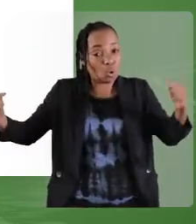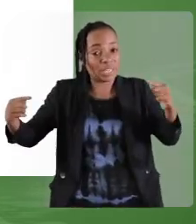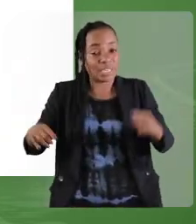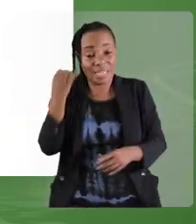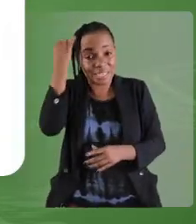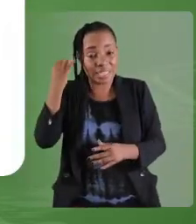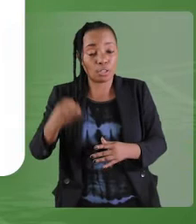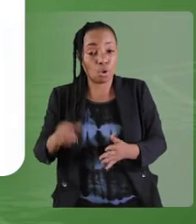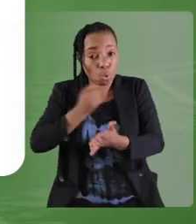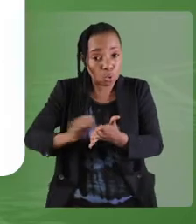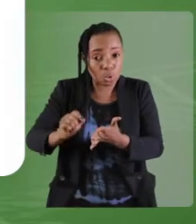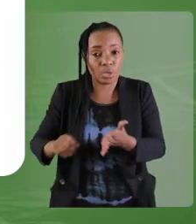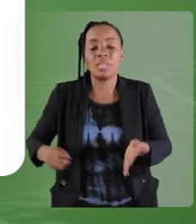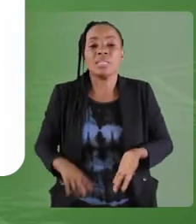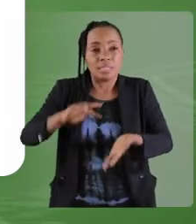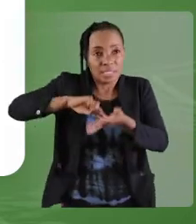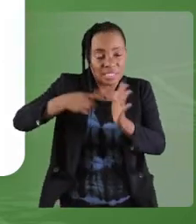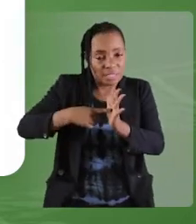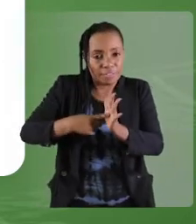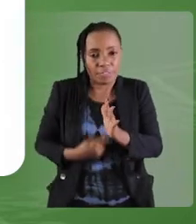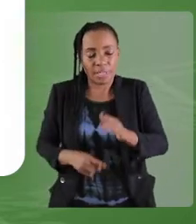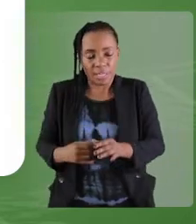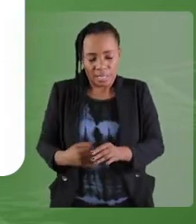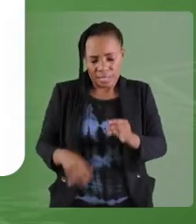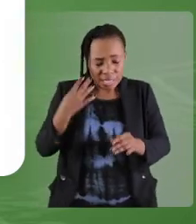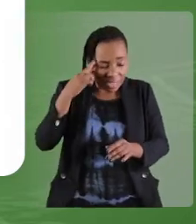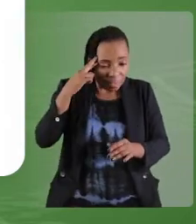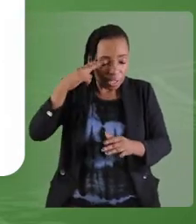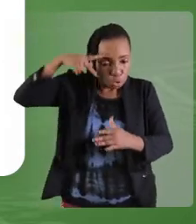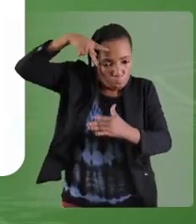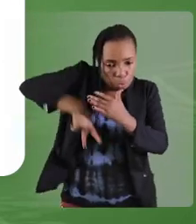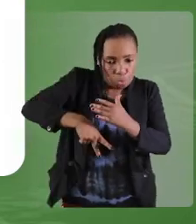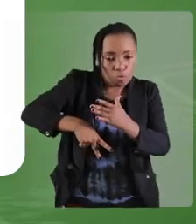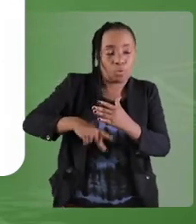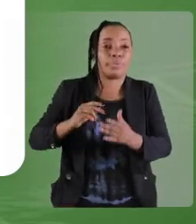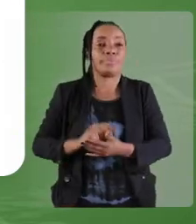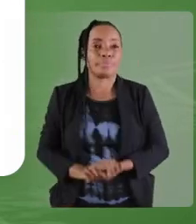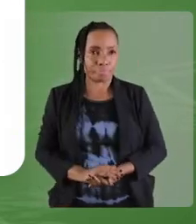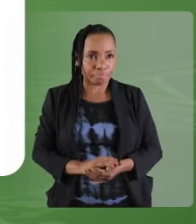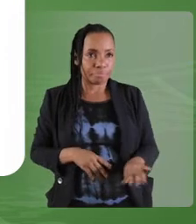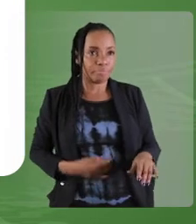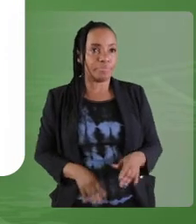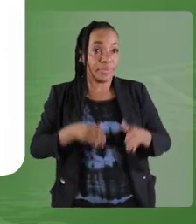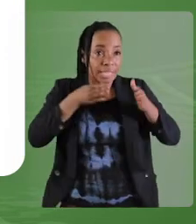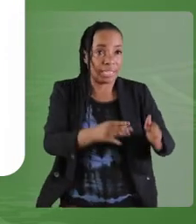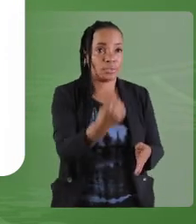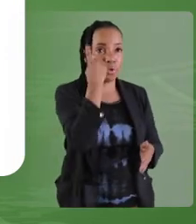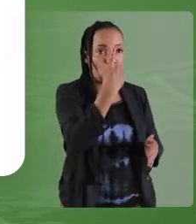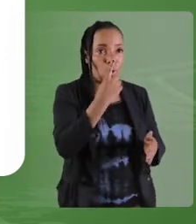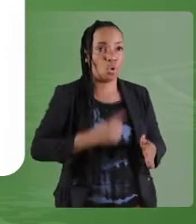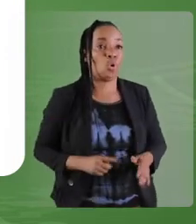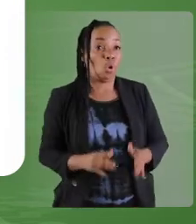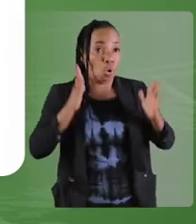Revenons alors à l'axe 1. En axe 1, retenons l'homme comme un être entièrement responsable de son